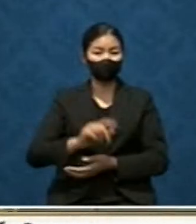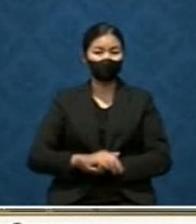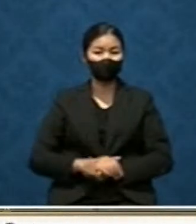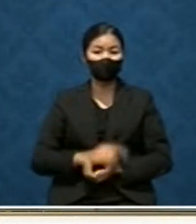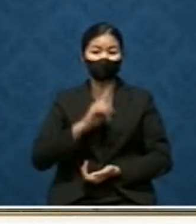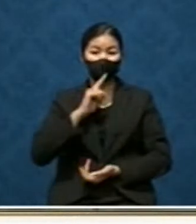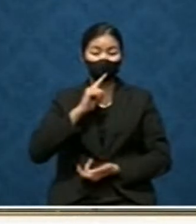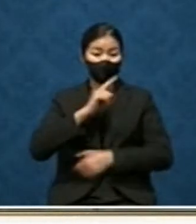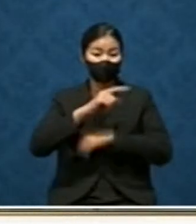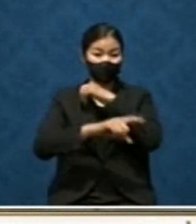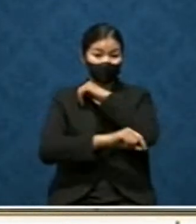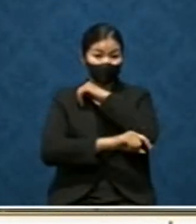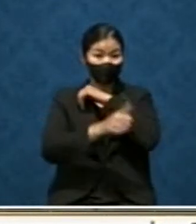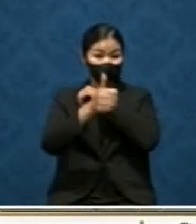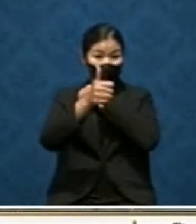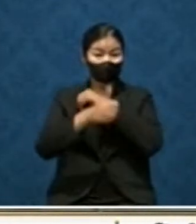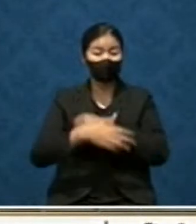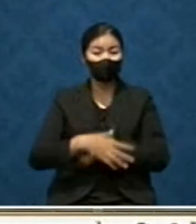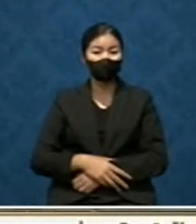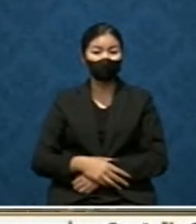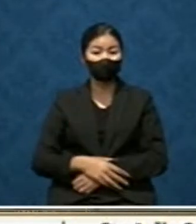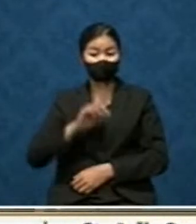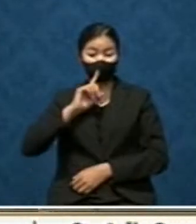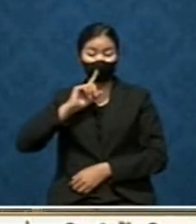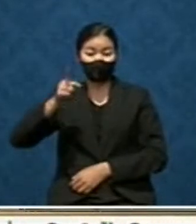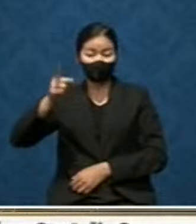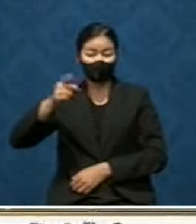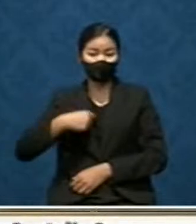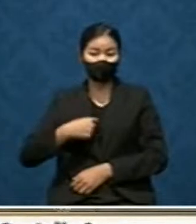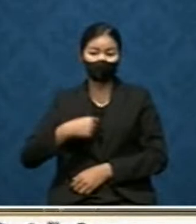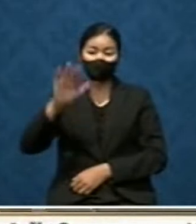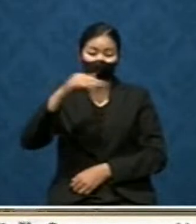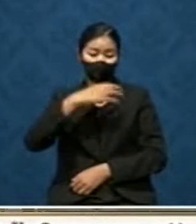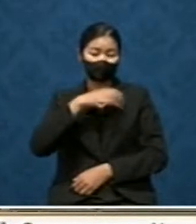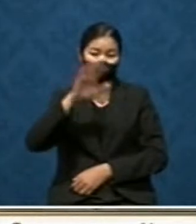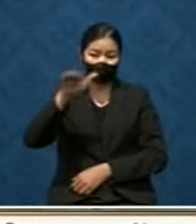ไปสิงกก partidoได้ไหมไม่ดาเขาเรีกถูดมา